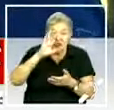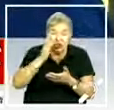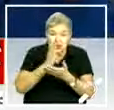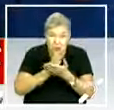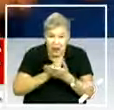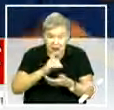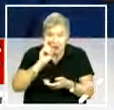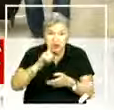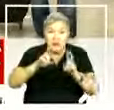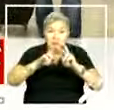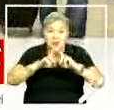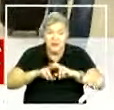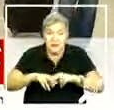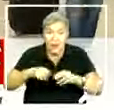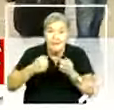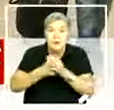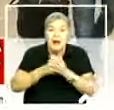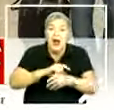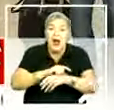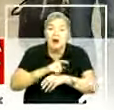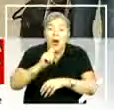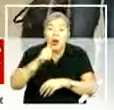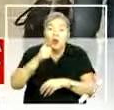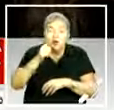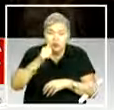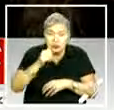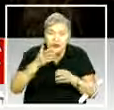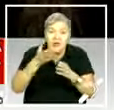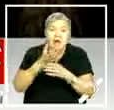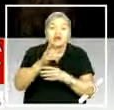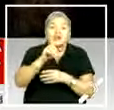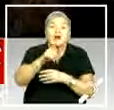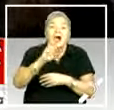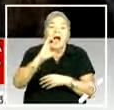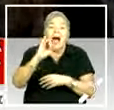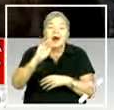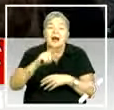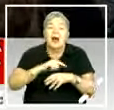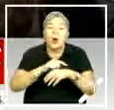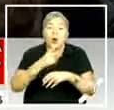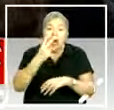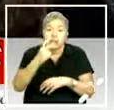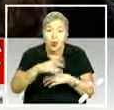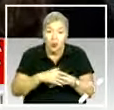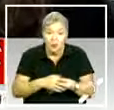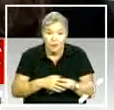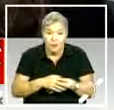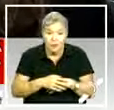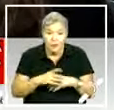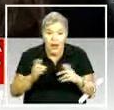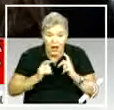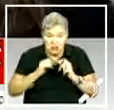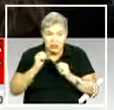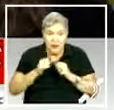să stau până la ora 11 aici ca să ajung la Caraca la ora 2. Ce să faceți acum? Așteptați trenul? Vreți să mergeți?